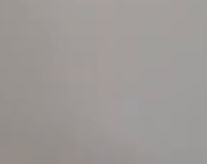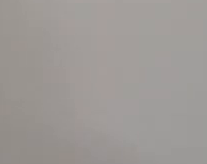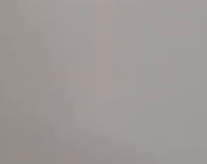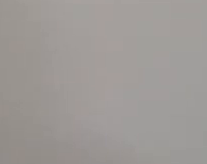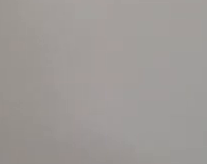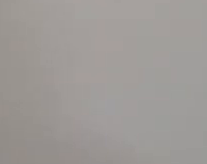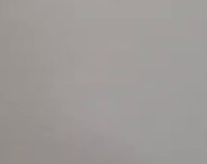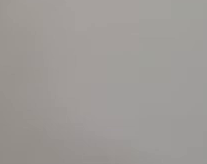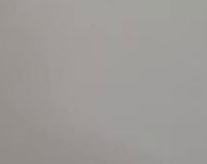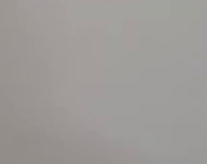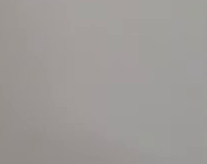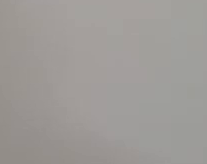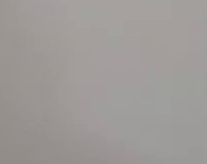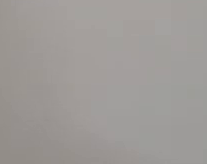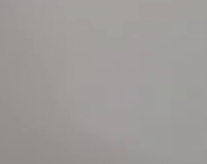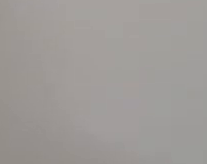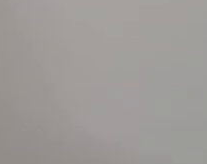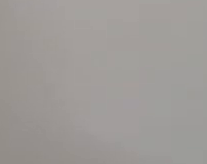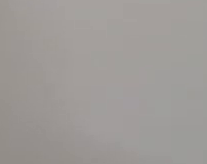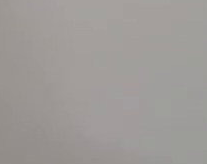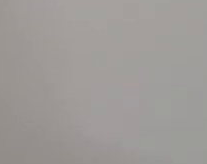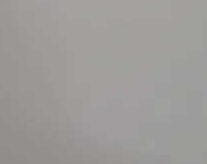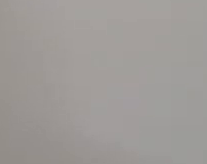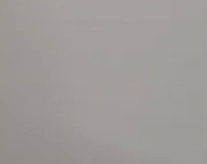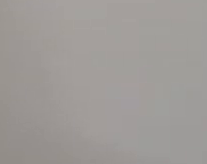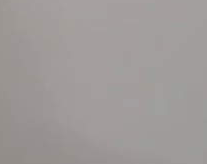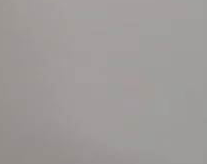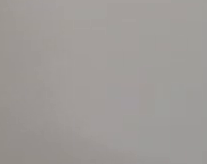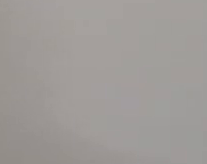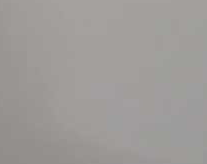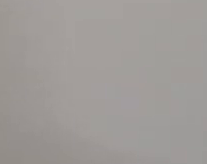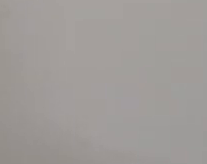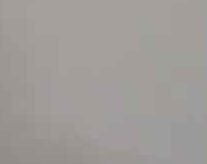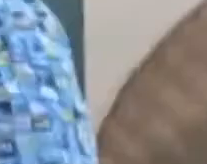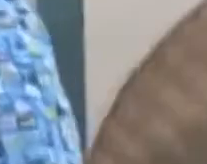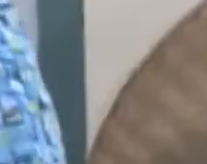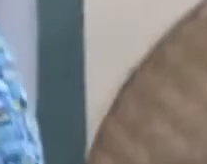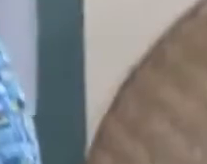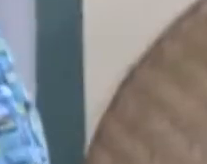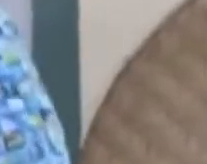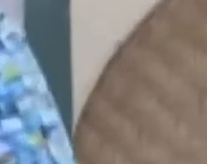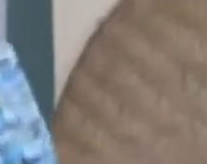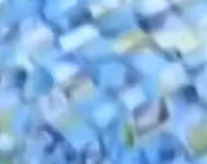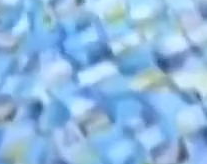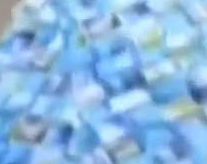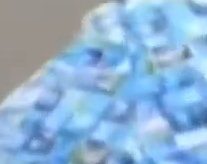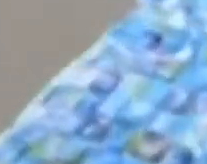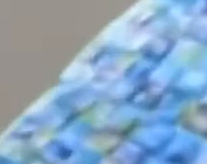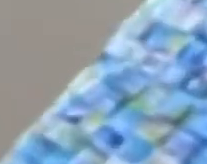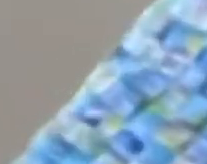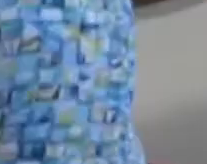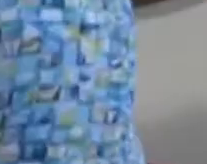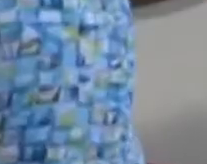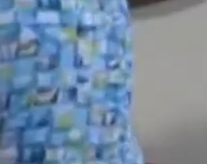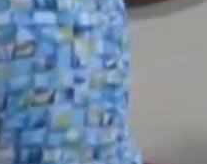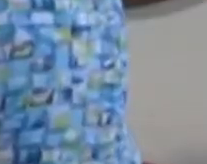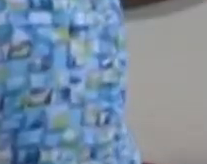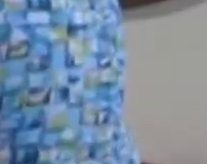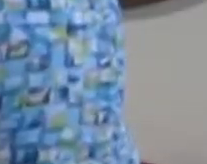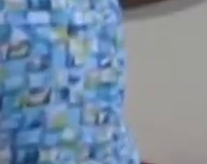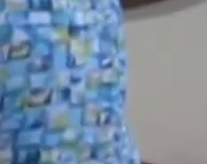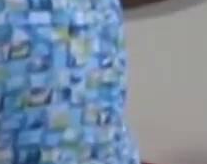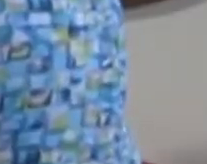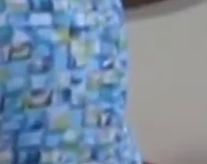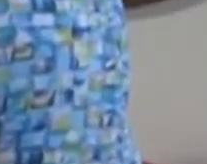za gym. Julia alisema to review strategy yetu. Naweza kukusaidia. It is so boring.